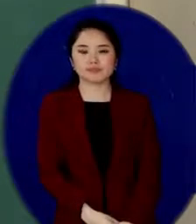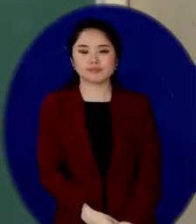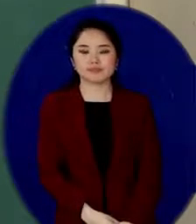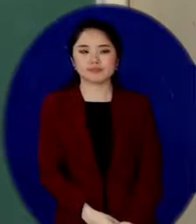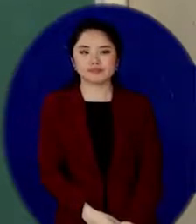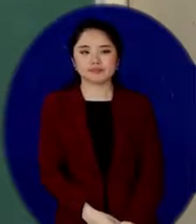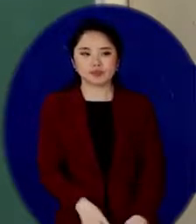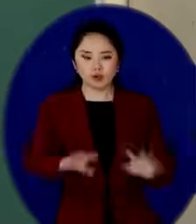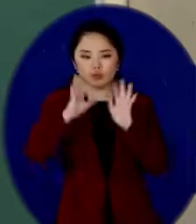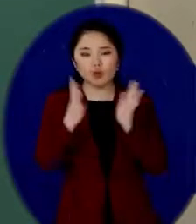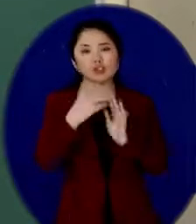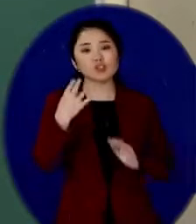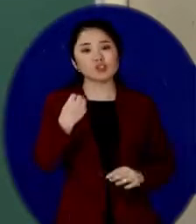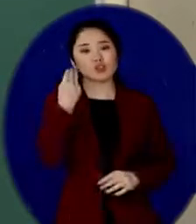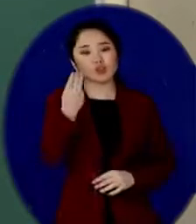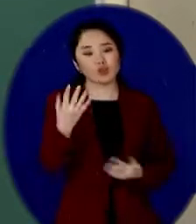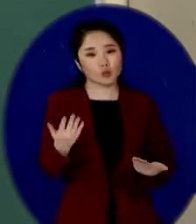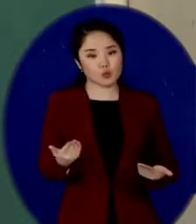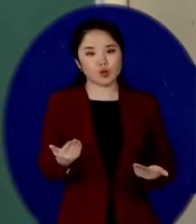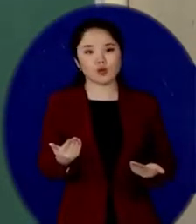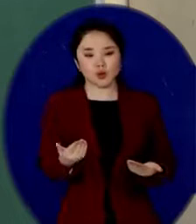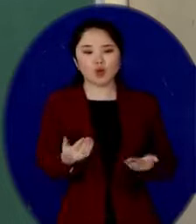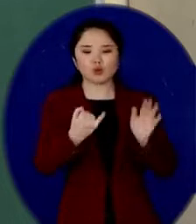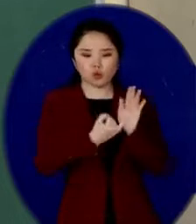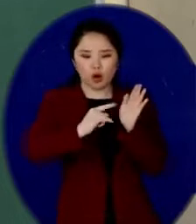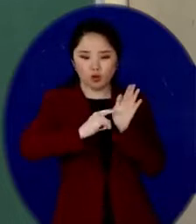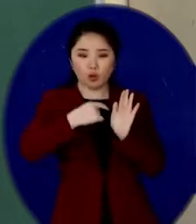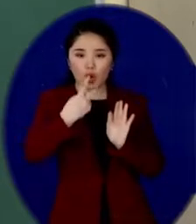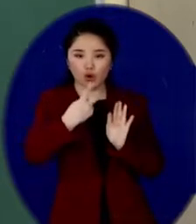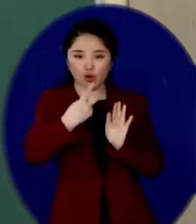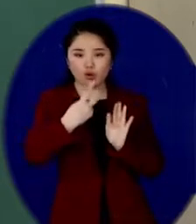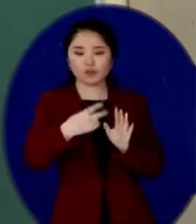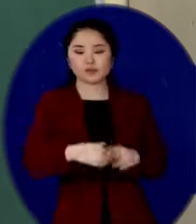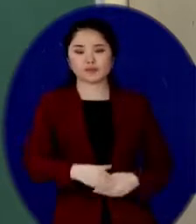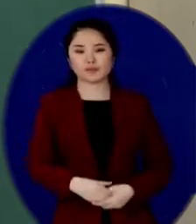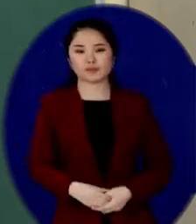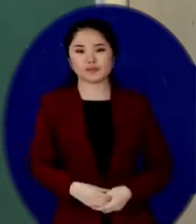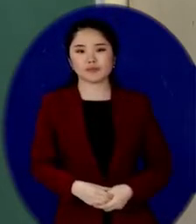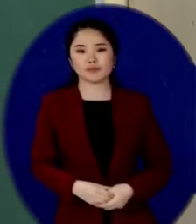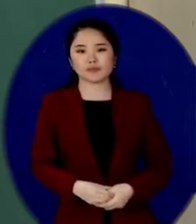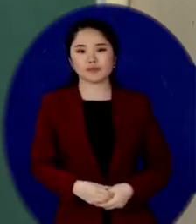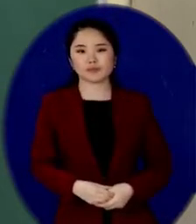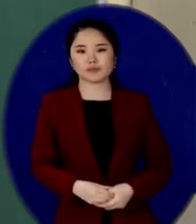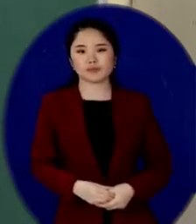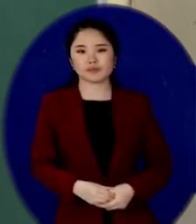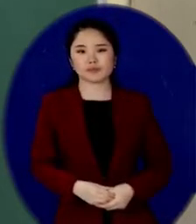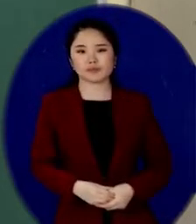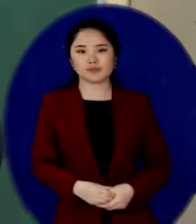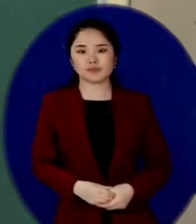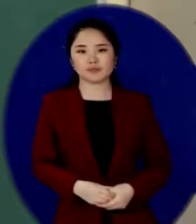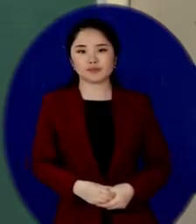За, бүгд хэдэн гурвалжин байна вэ? 6 2-ийг 12, нэгийг